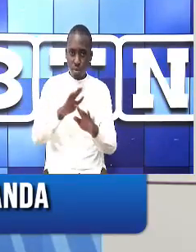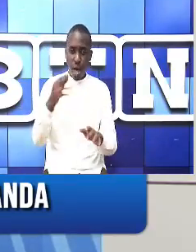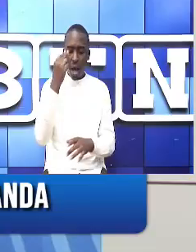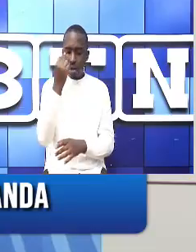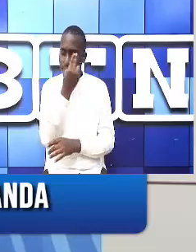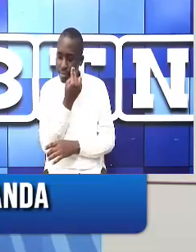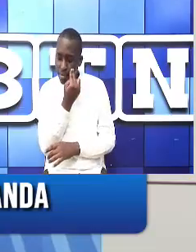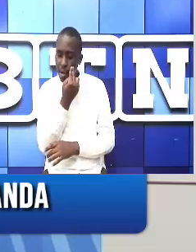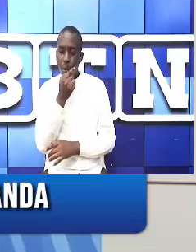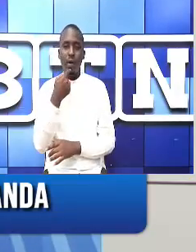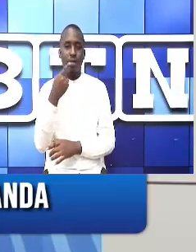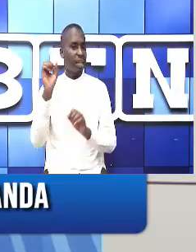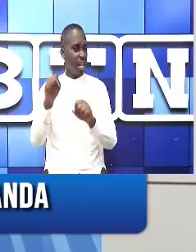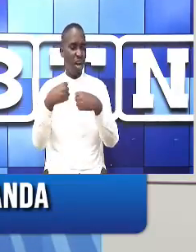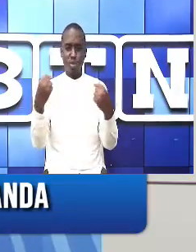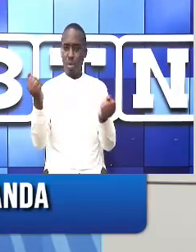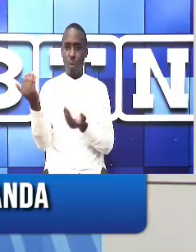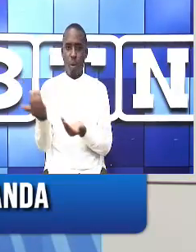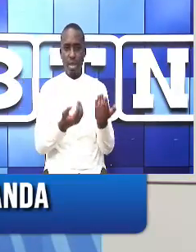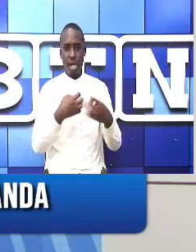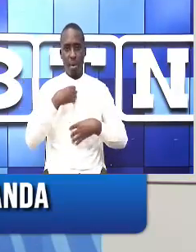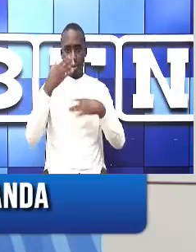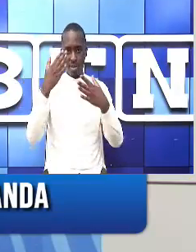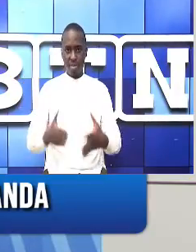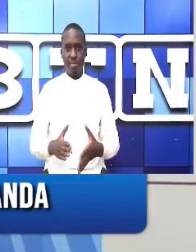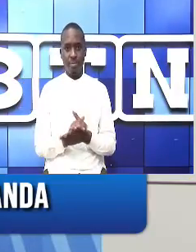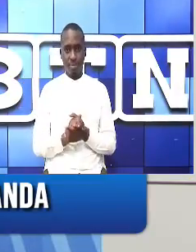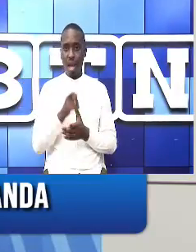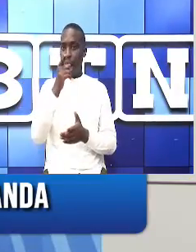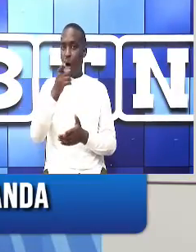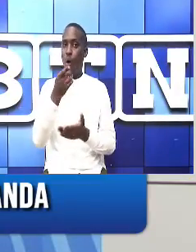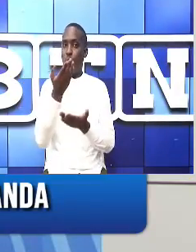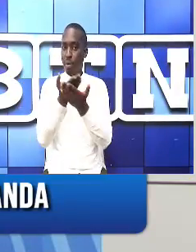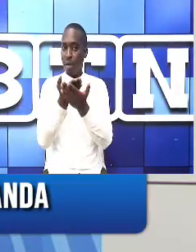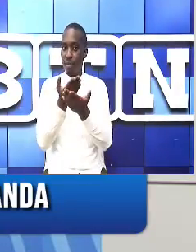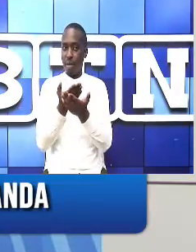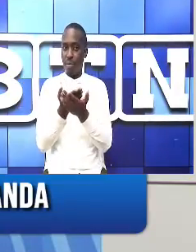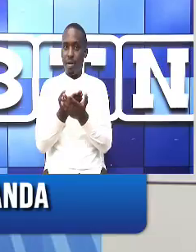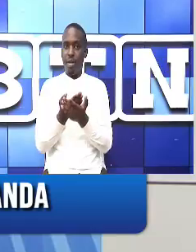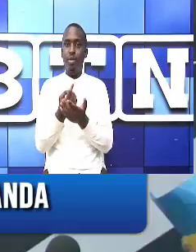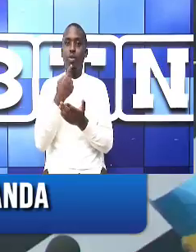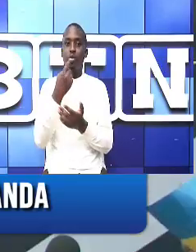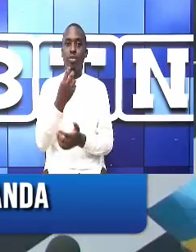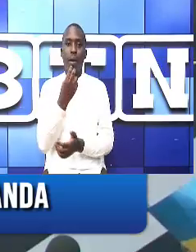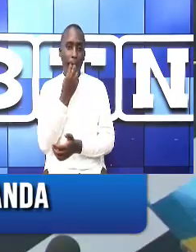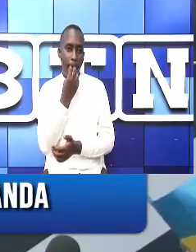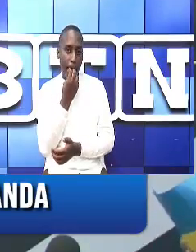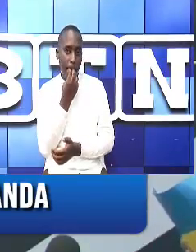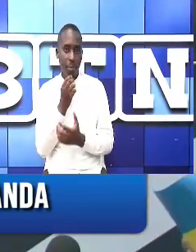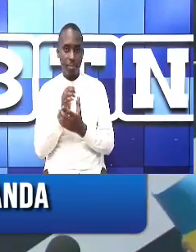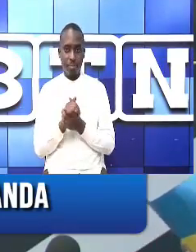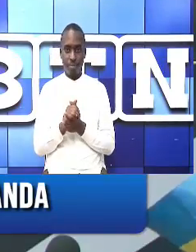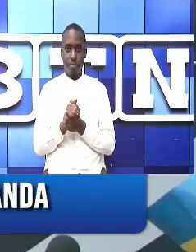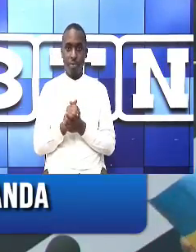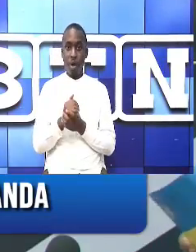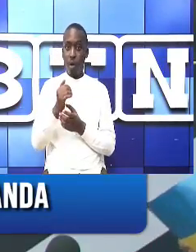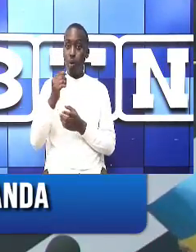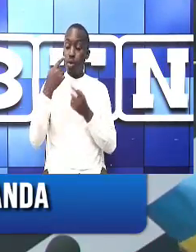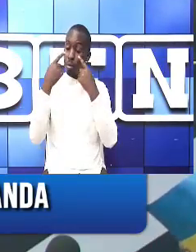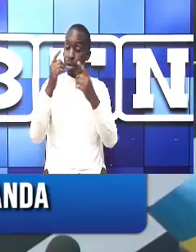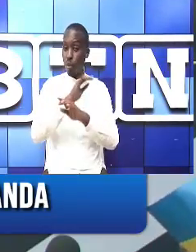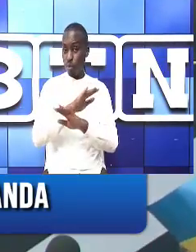utiriwe ntabwo ashobora kwakira abashyitsi ubwo aho naho harasaba ko duterayo ka karuru sibyo